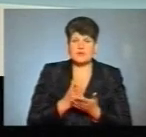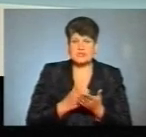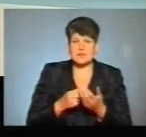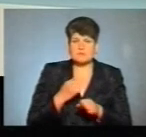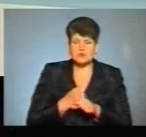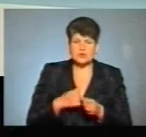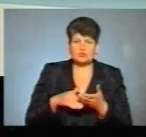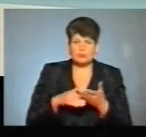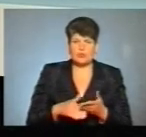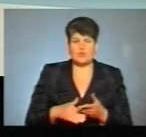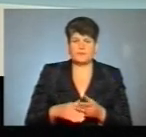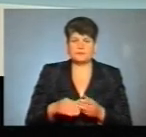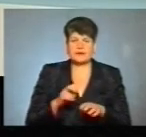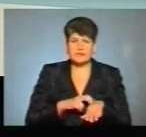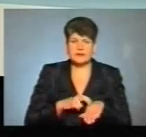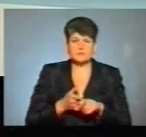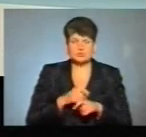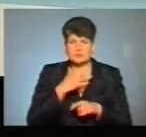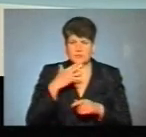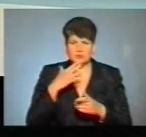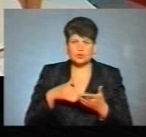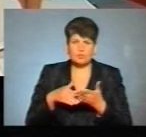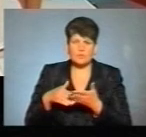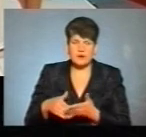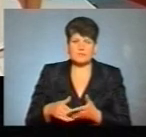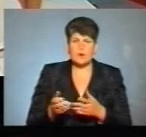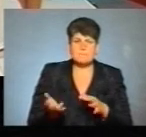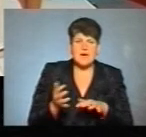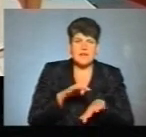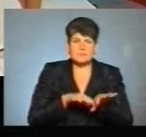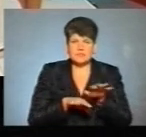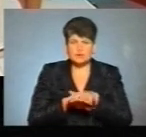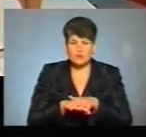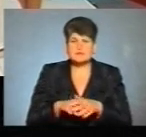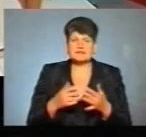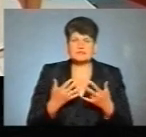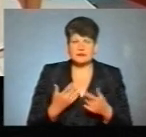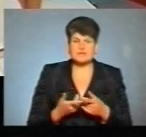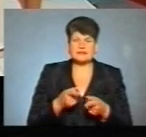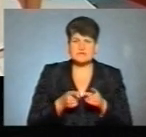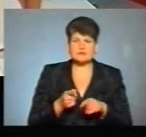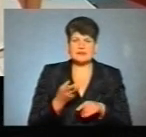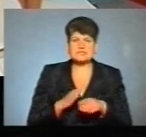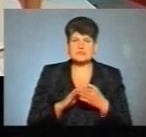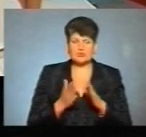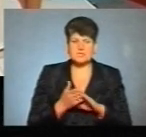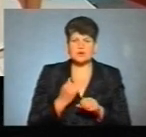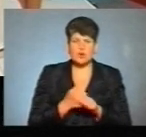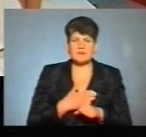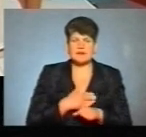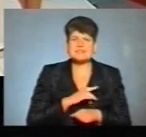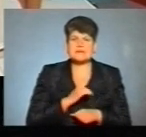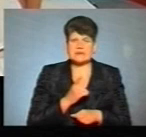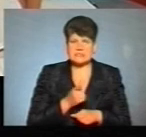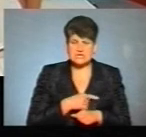допомогу лікарям, дуже багато лікарів допомагає ветеранам, і воно все настільки переплилося. Мені здається, що насправді та ситуація нас зробить набагато сильнішими,